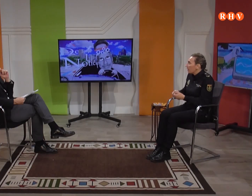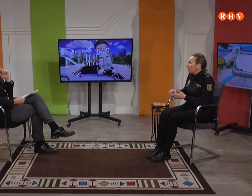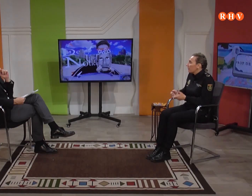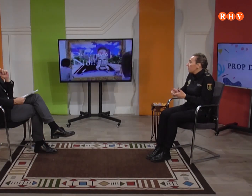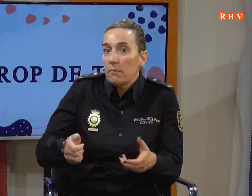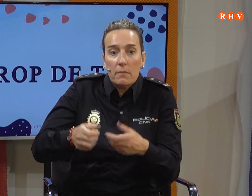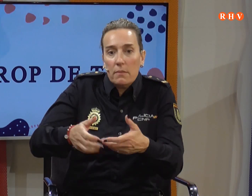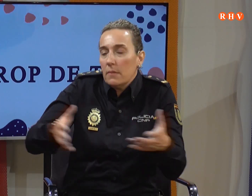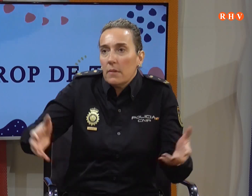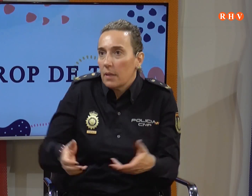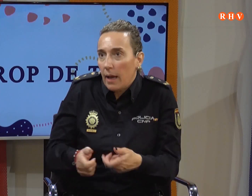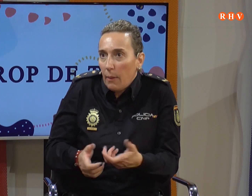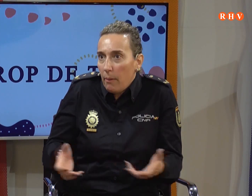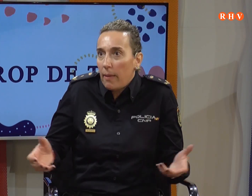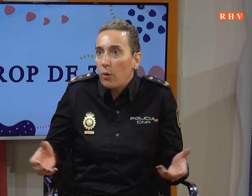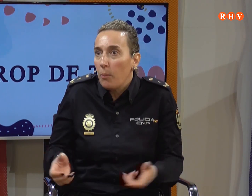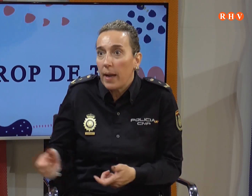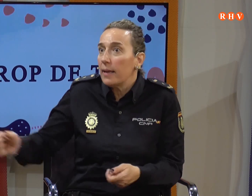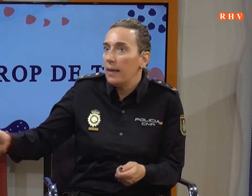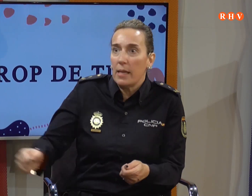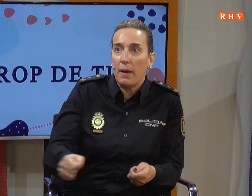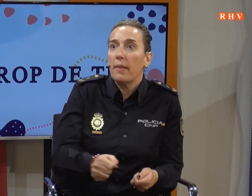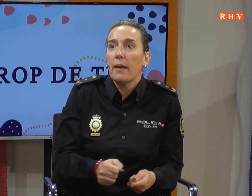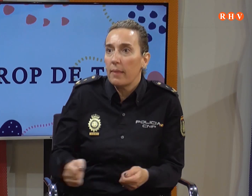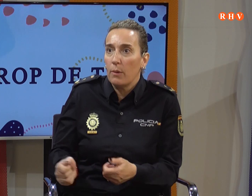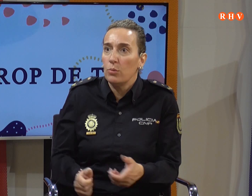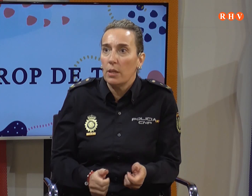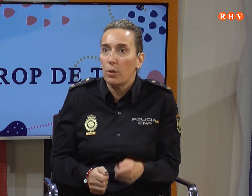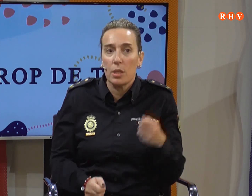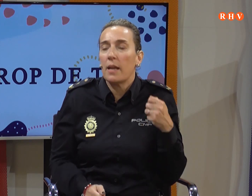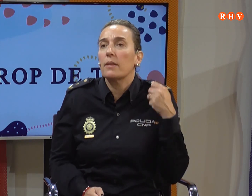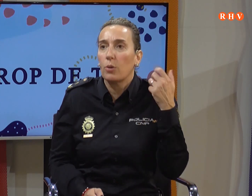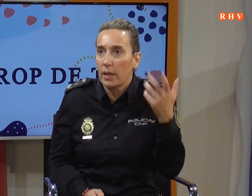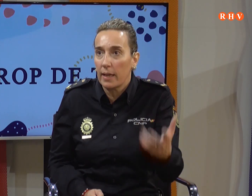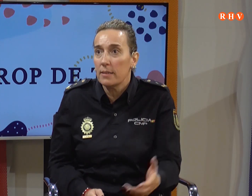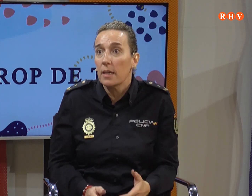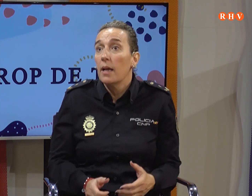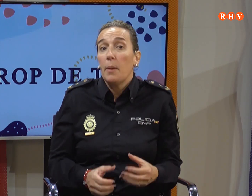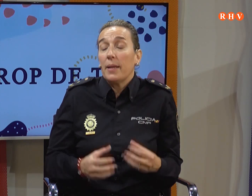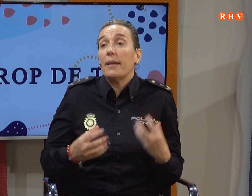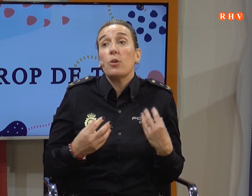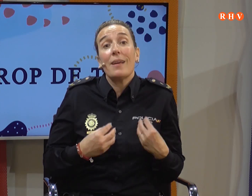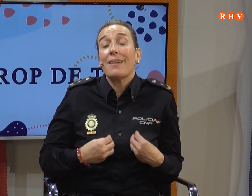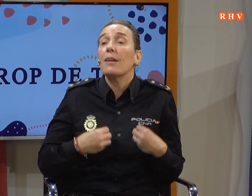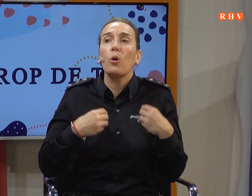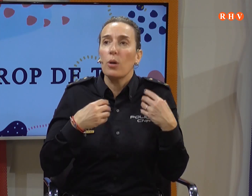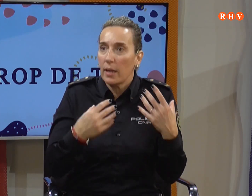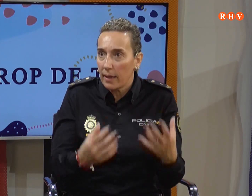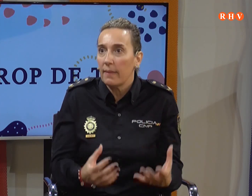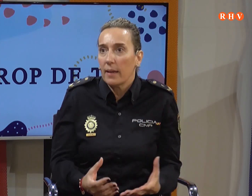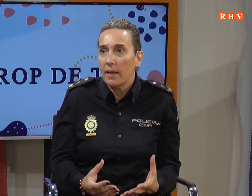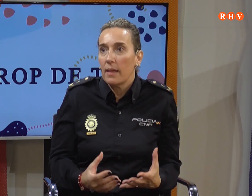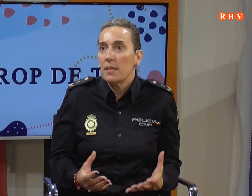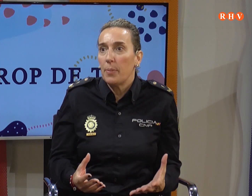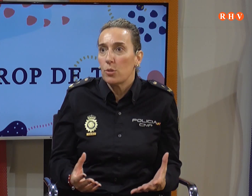bolsa que acabava de comprar, li l'ha llevat d'un tiró, s'han anat correguent, perquè això d'anar